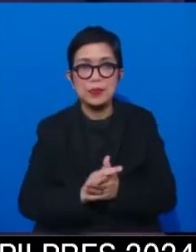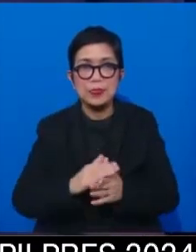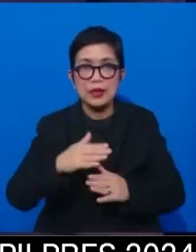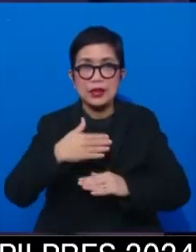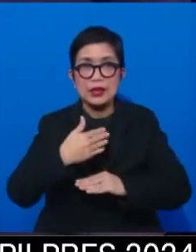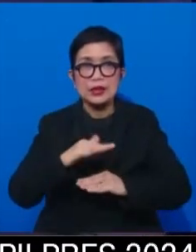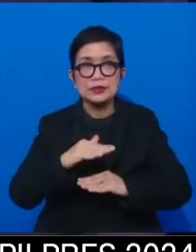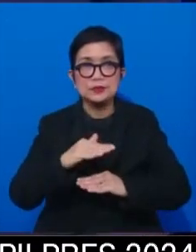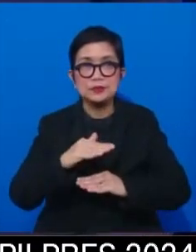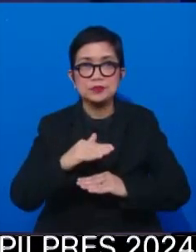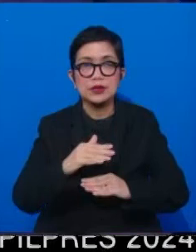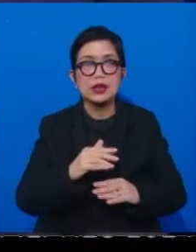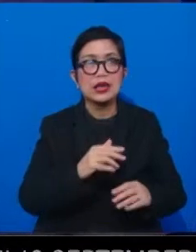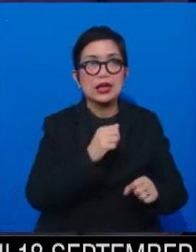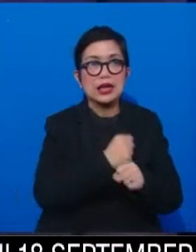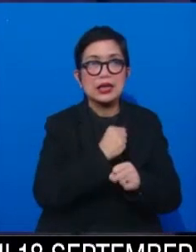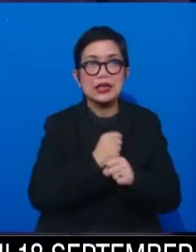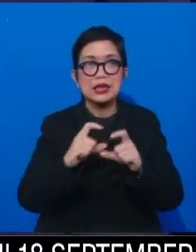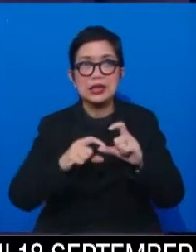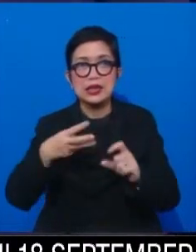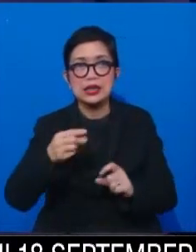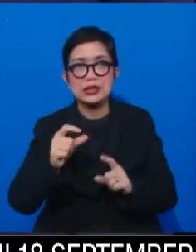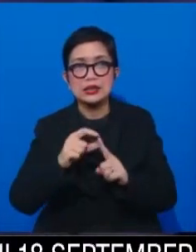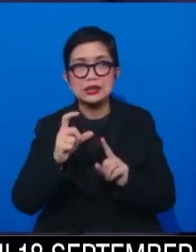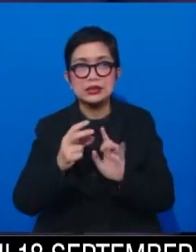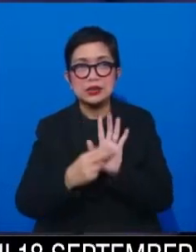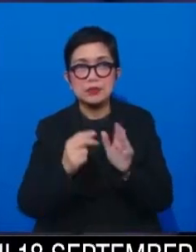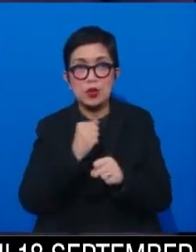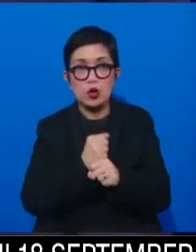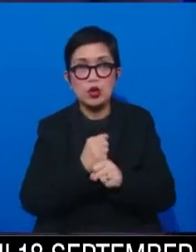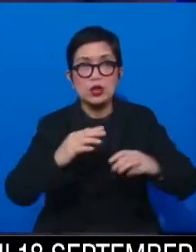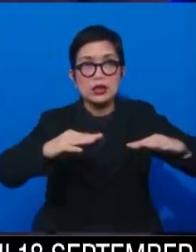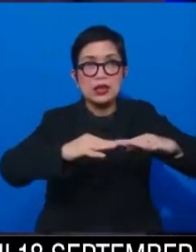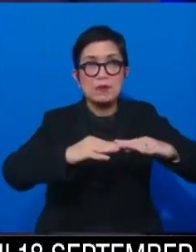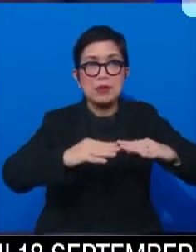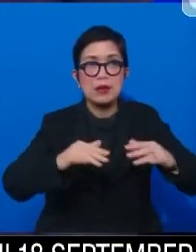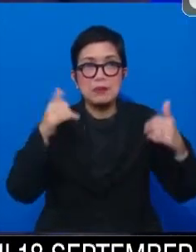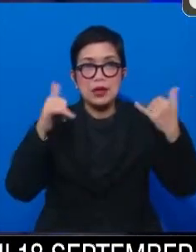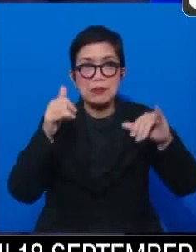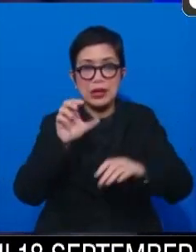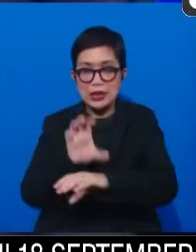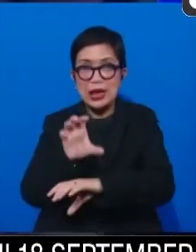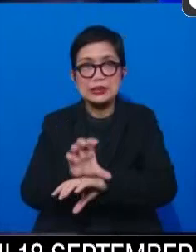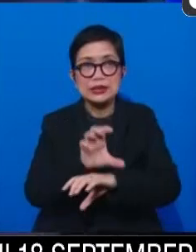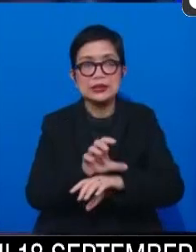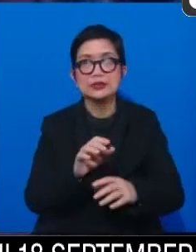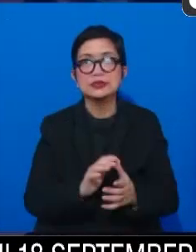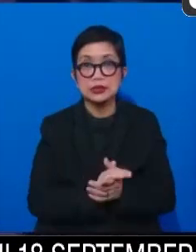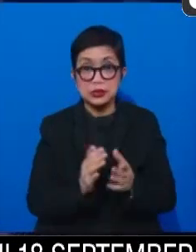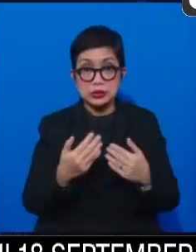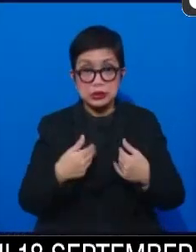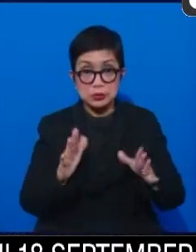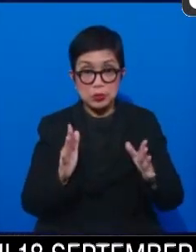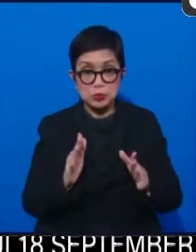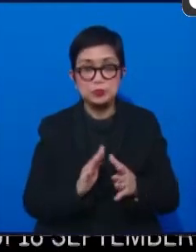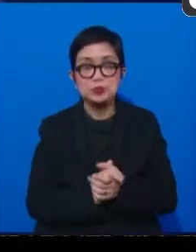menghadirkan taman bermain khusus anjing peliharaan. Informasi ini mengakhiri jumpa kita, namun sebelum berpisah, Alobank menawarkan